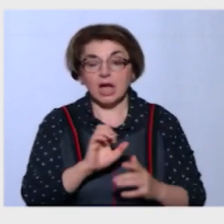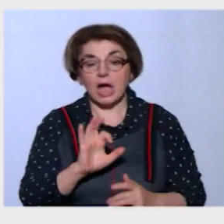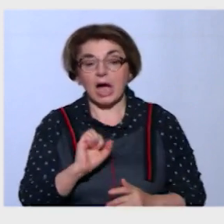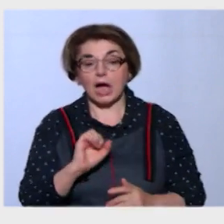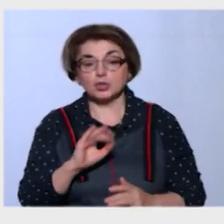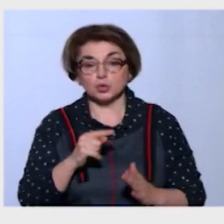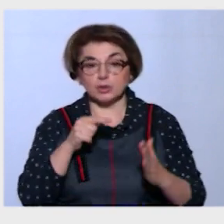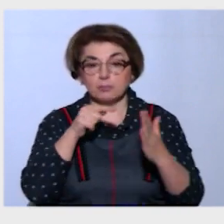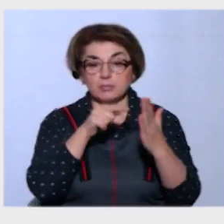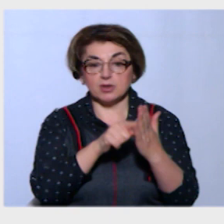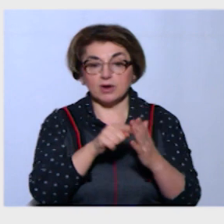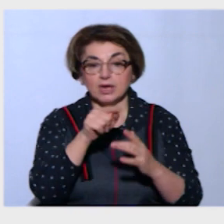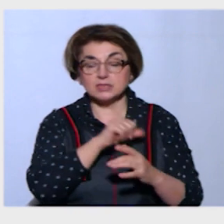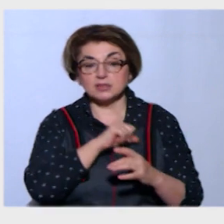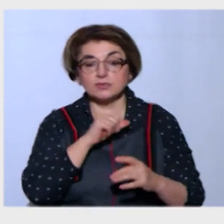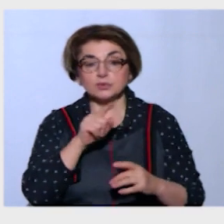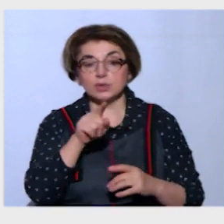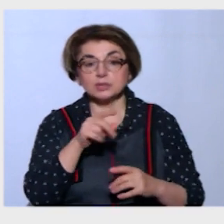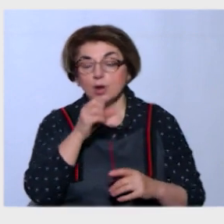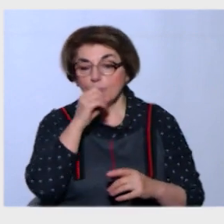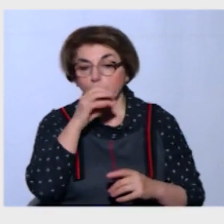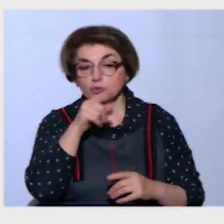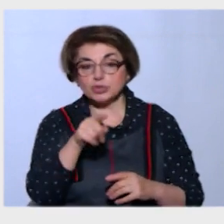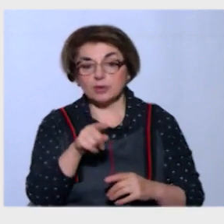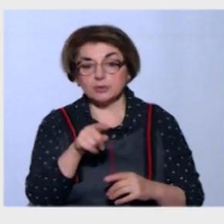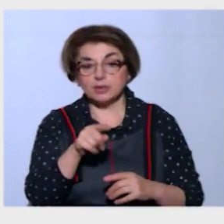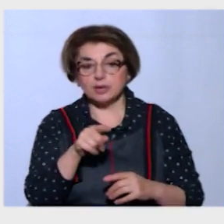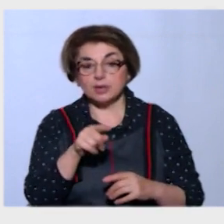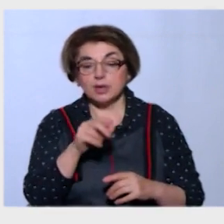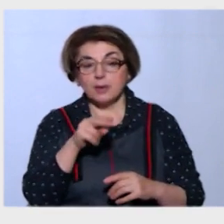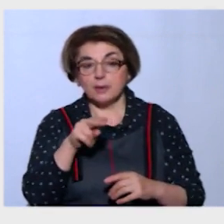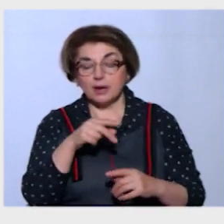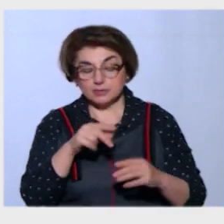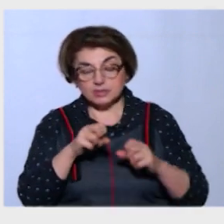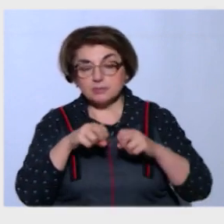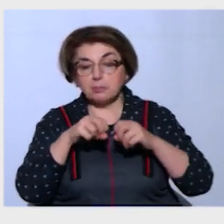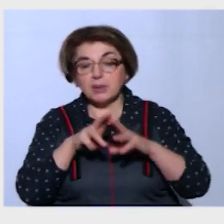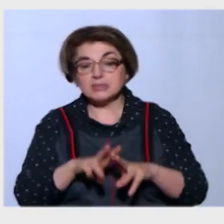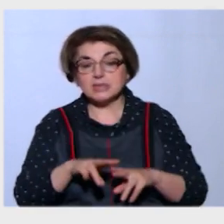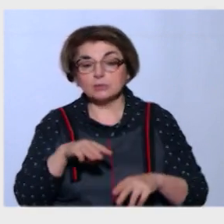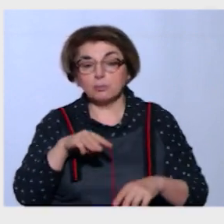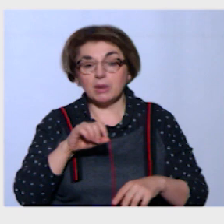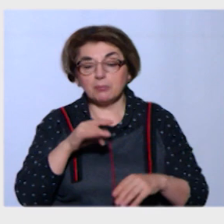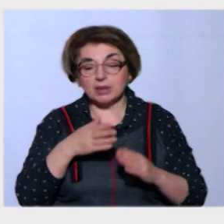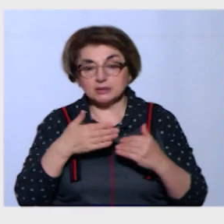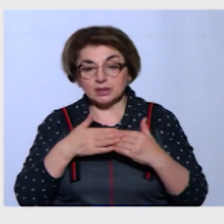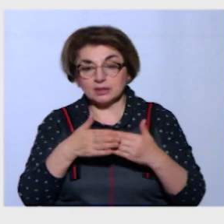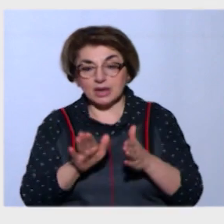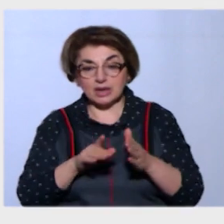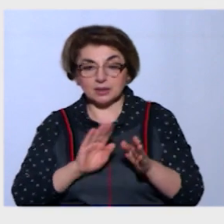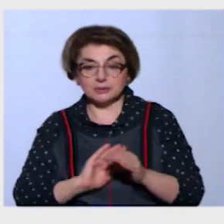დაბოლოებას მოაღწევს, აი ეს ვეზიკულები პრესინაფსურ მემბრანასთან, მემბრანიდან